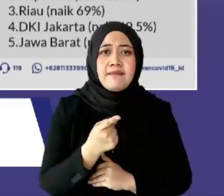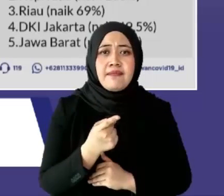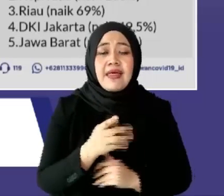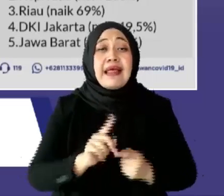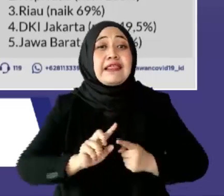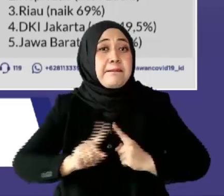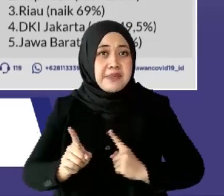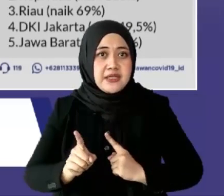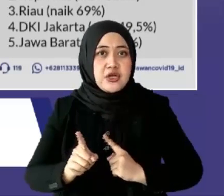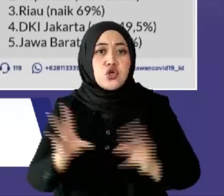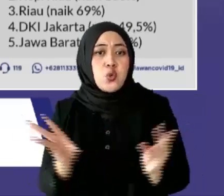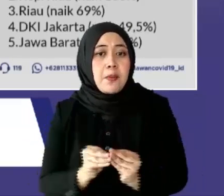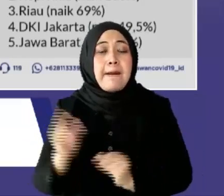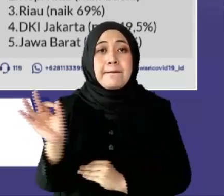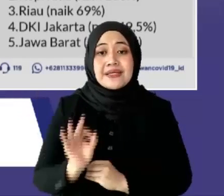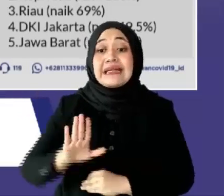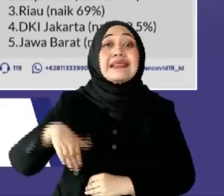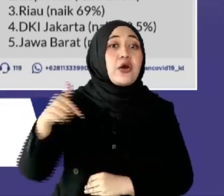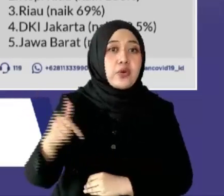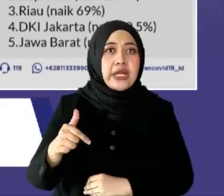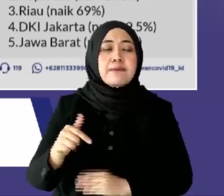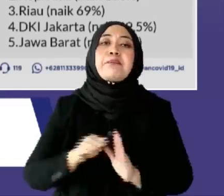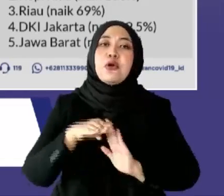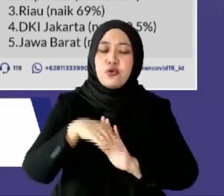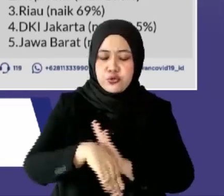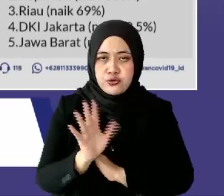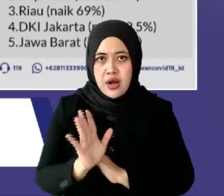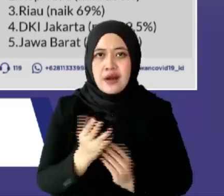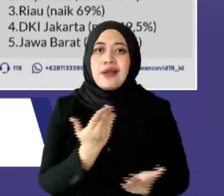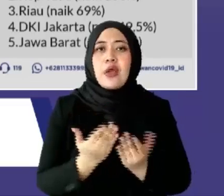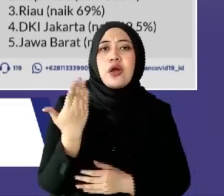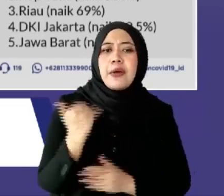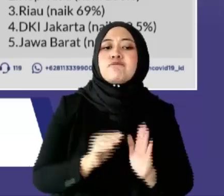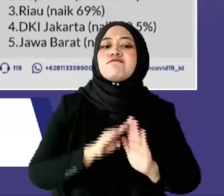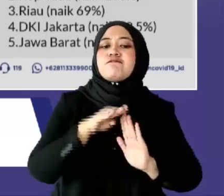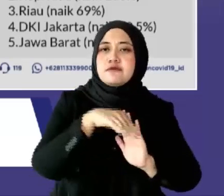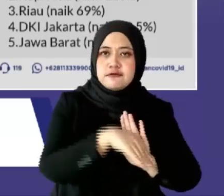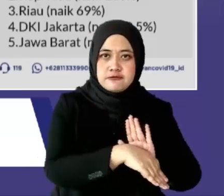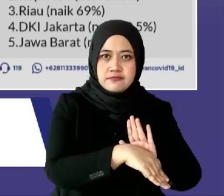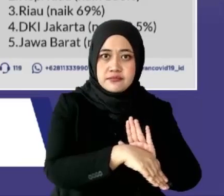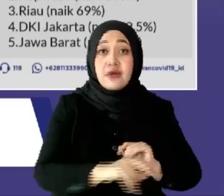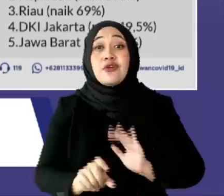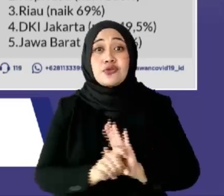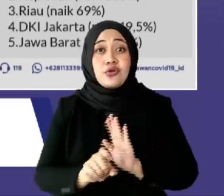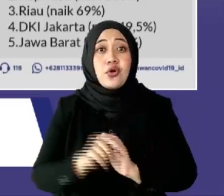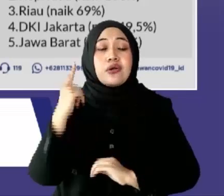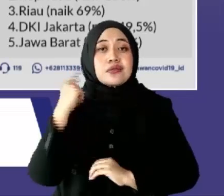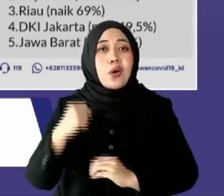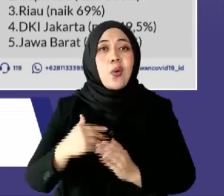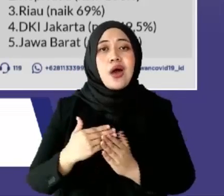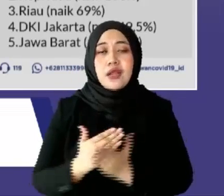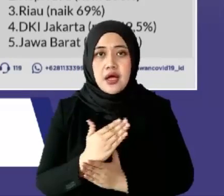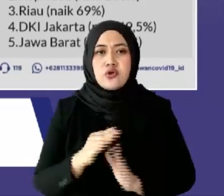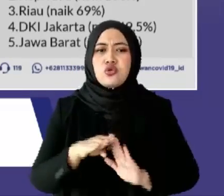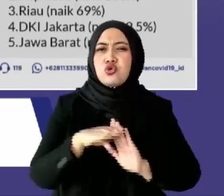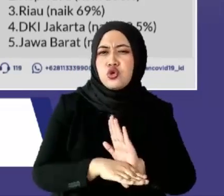signifikan, namun persen kenaikan di tahun ini lebih rendah dibandingkan tahun lalu. Contohnya Jawa Tengah berhasil